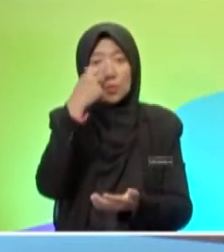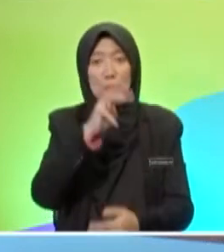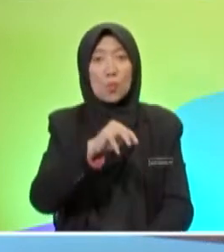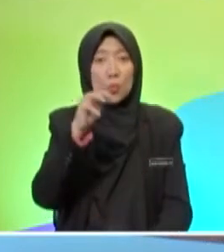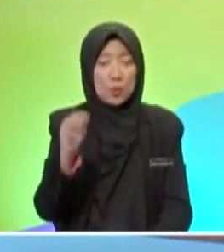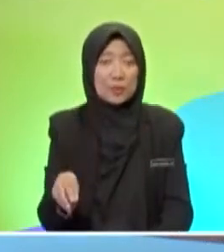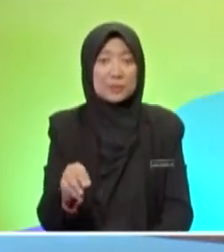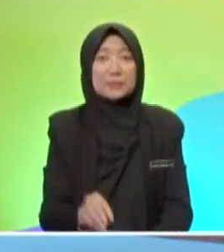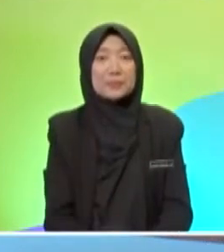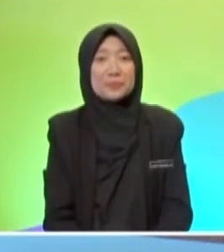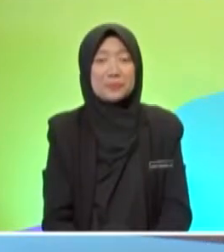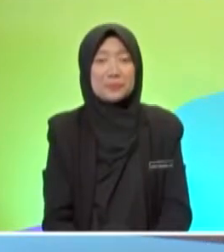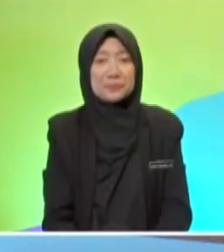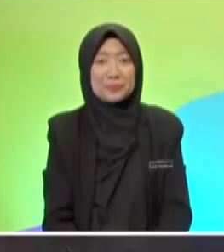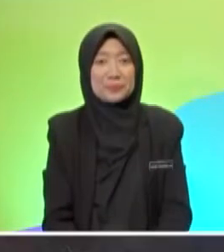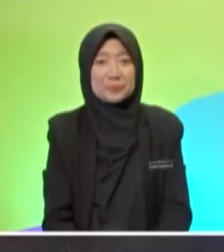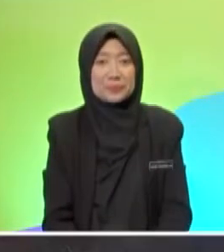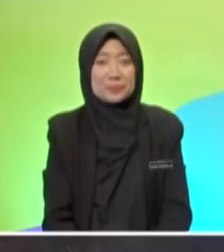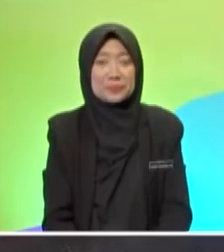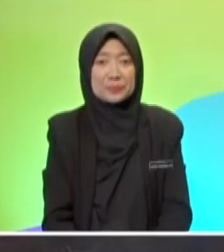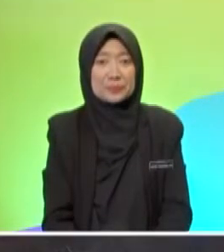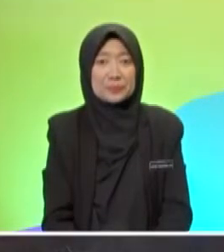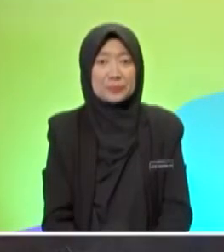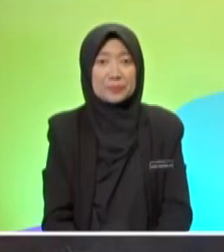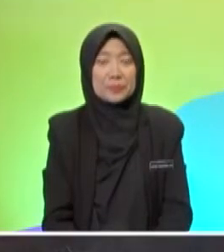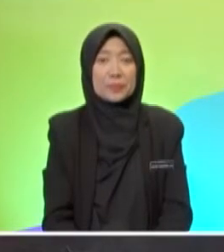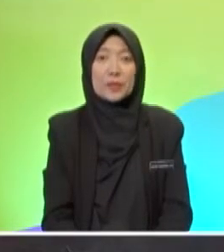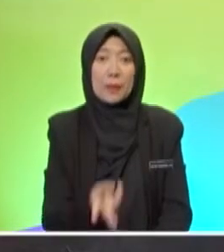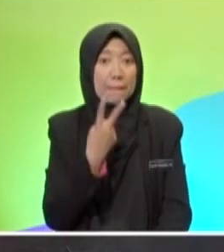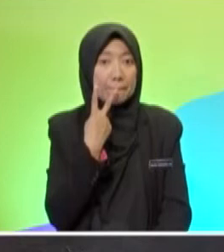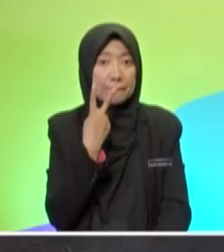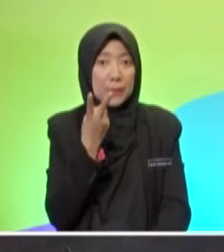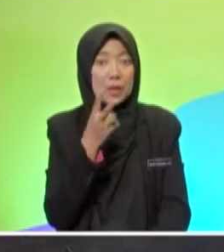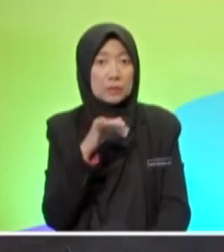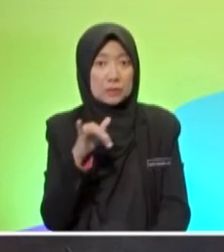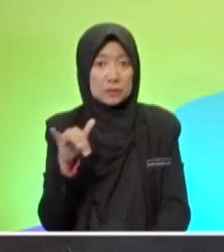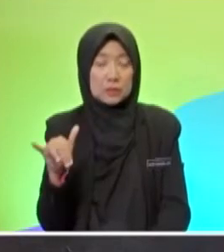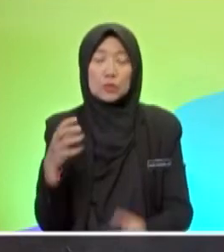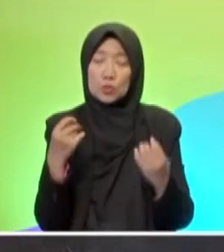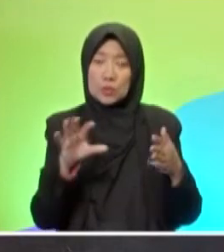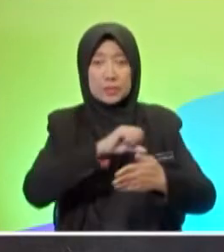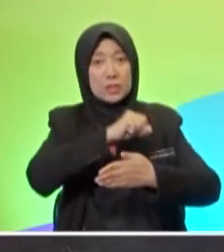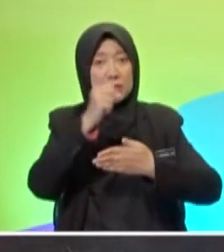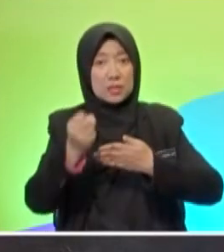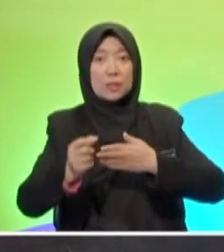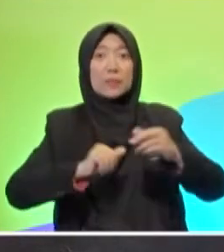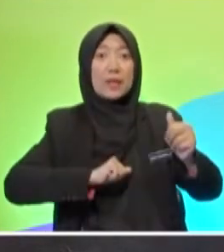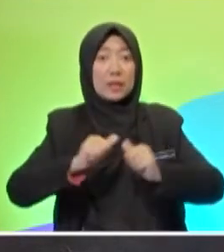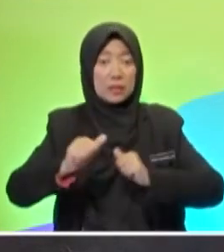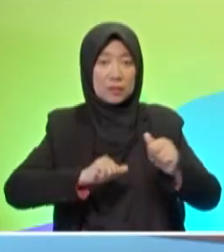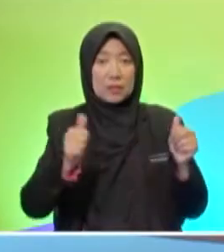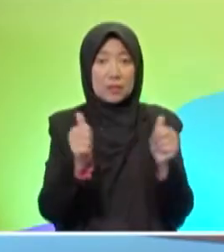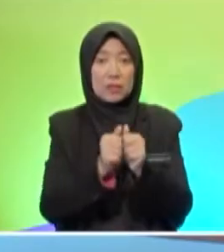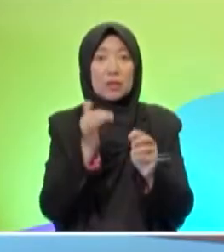mintanya Alhamdulillah jadi Nampaknya sagemore kita selesaikan mereka dengan karya